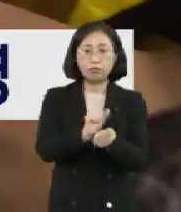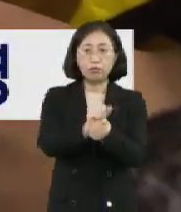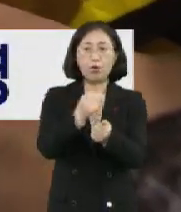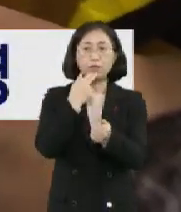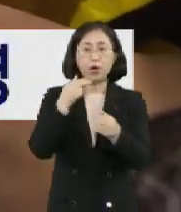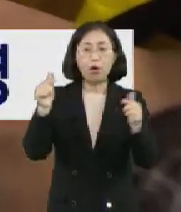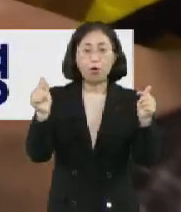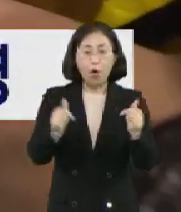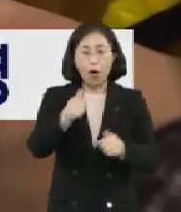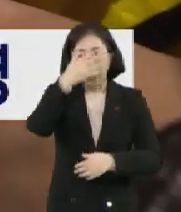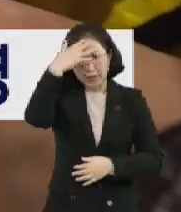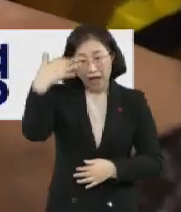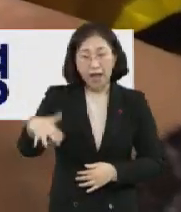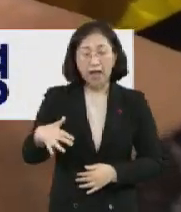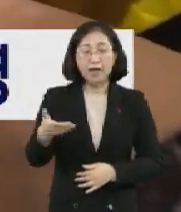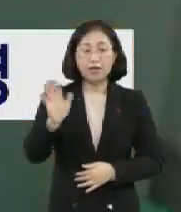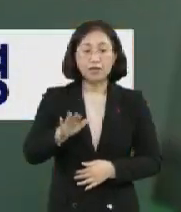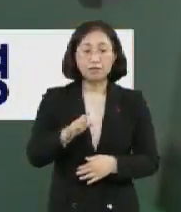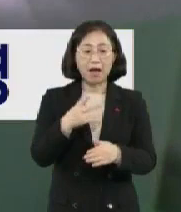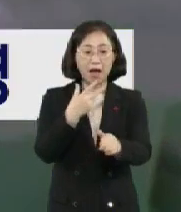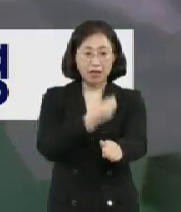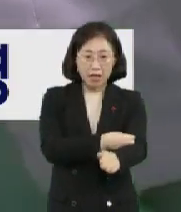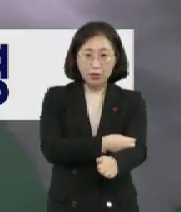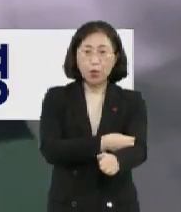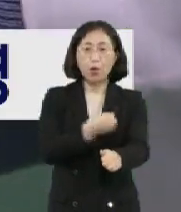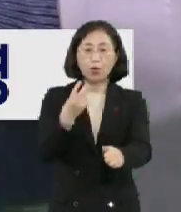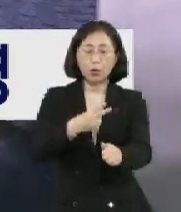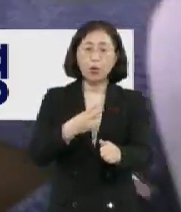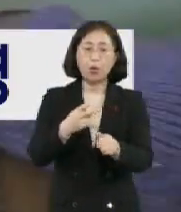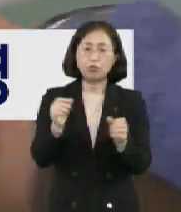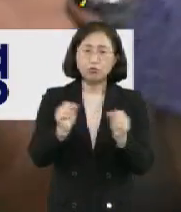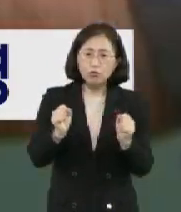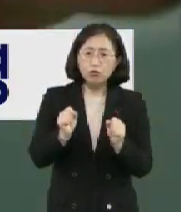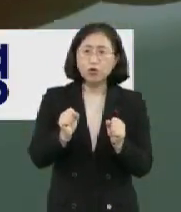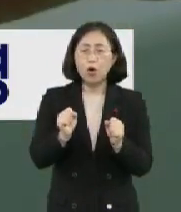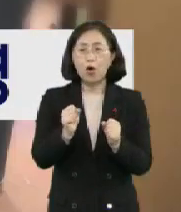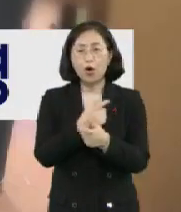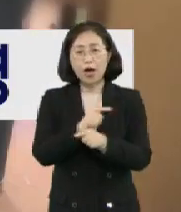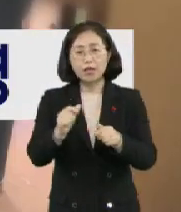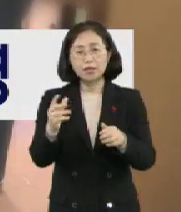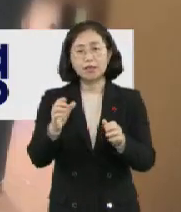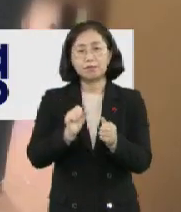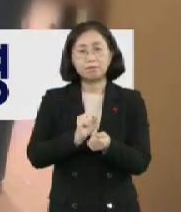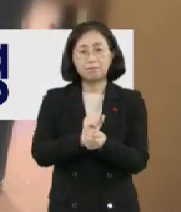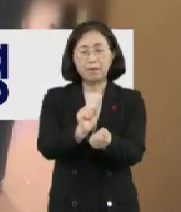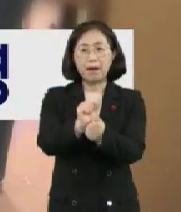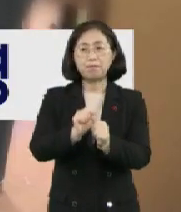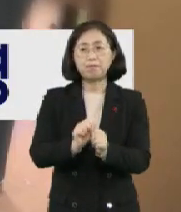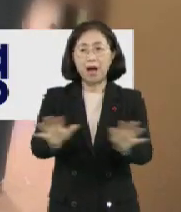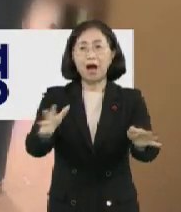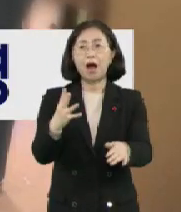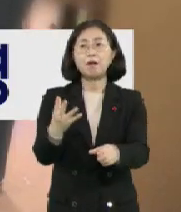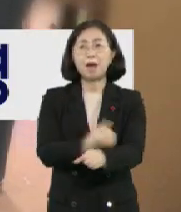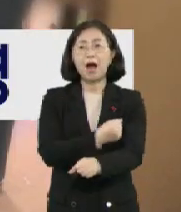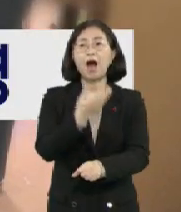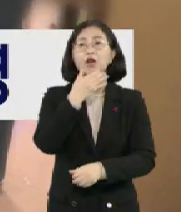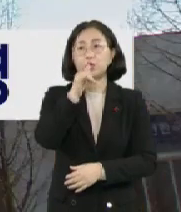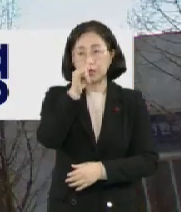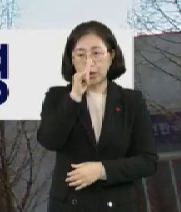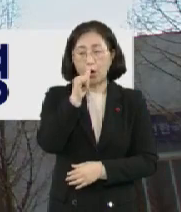부스터샷 속도와 계절적 요인 등이 코로나 재확산에 영향을 줄 것이라며 긴장의 끈을 놓을 단계는 아니라고